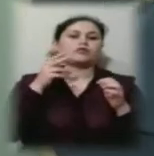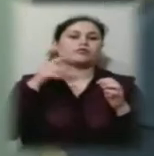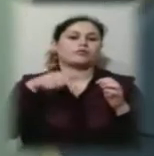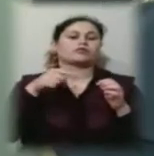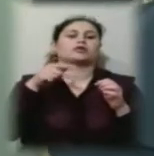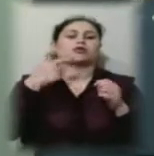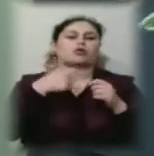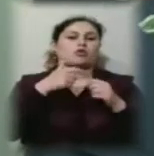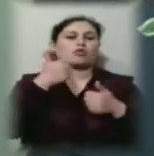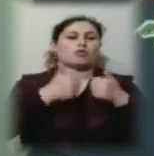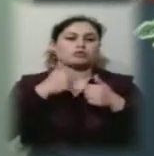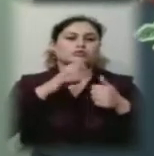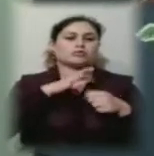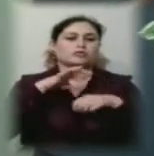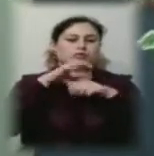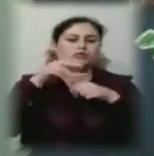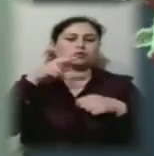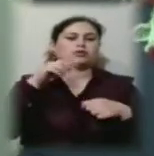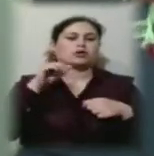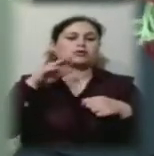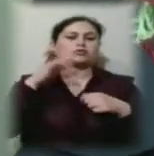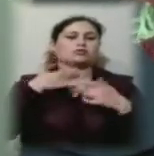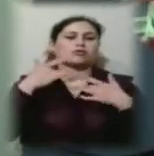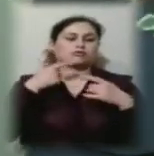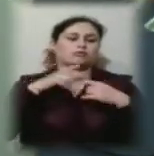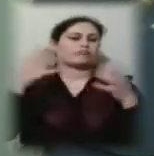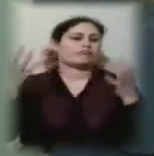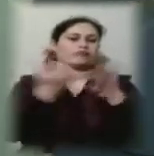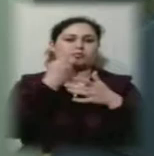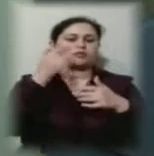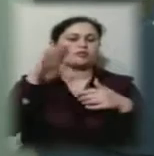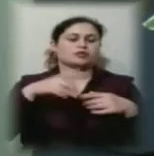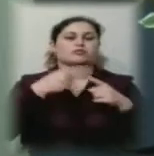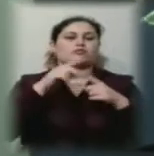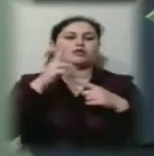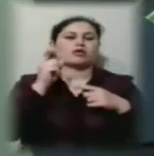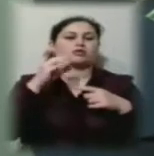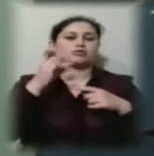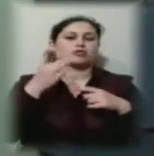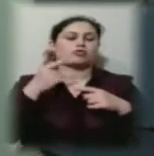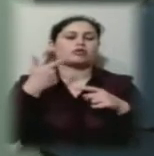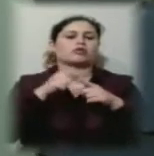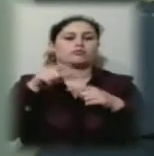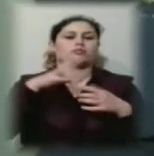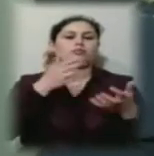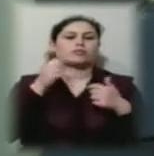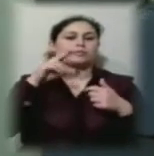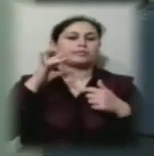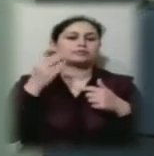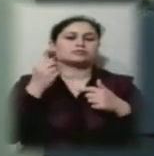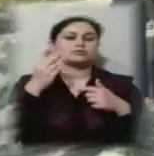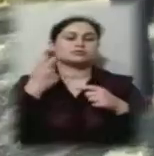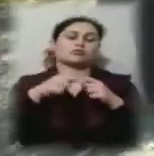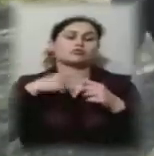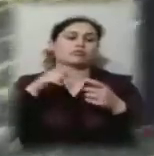він проводився в драматичному театрі. Вона здобула перемогу своєї категорії. Вона получила принцесу Херсонщини. І так ми пішли далі,